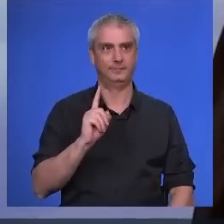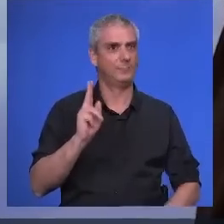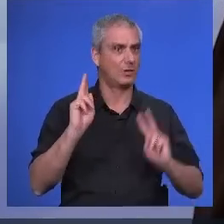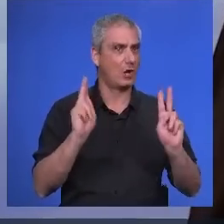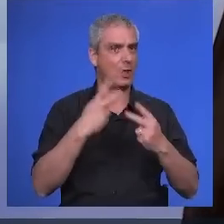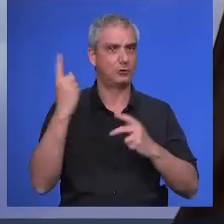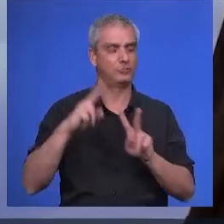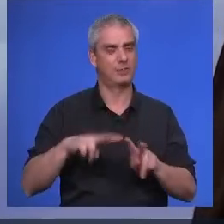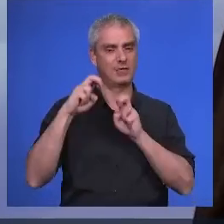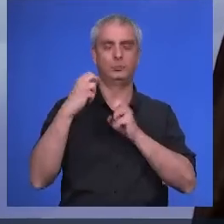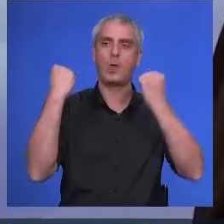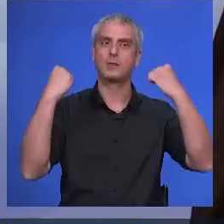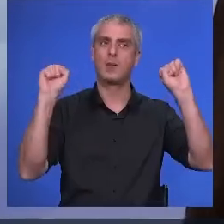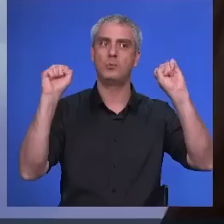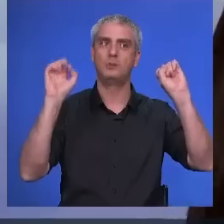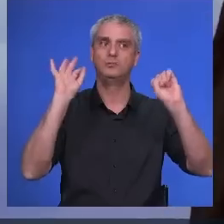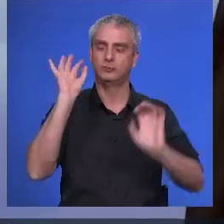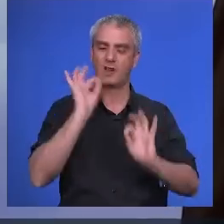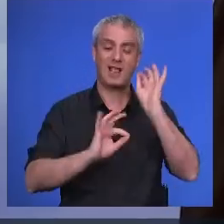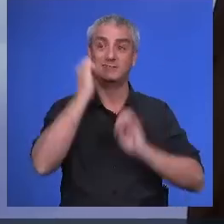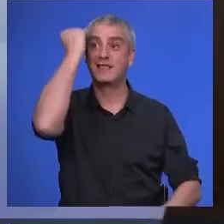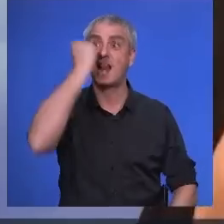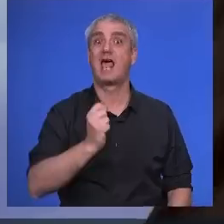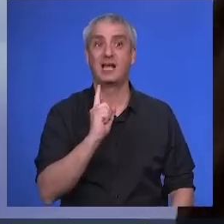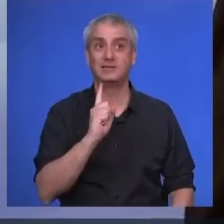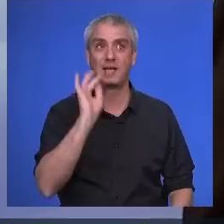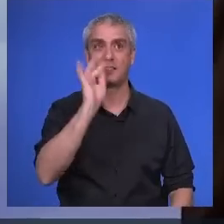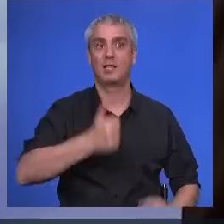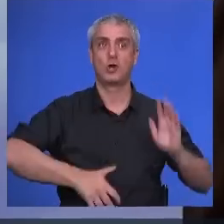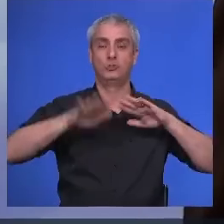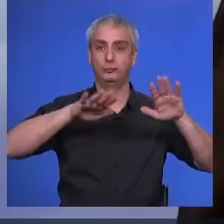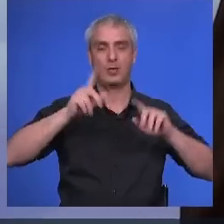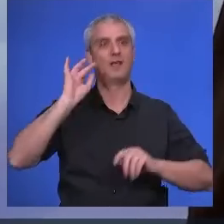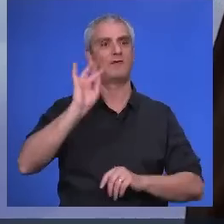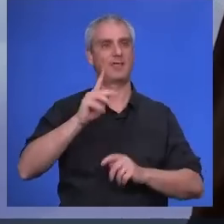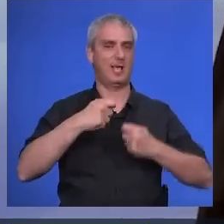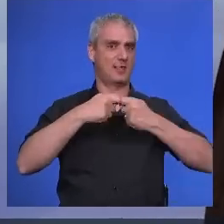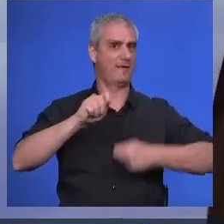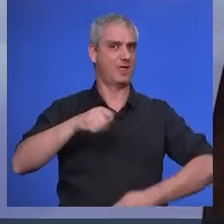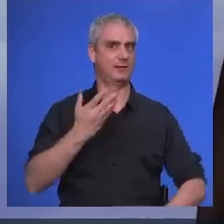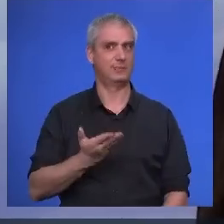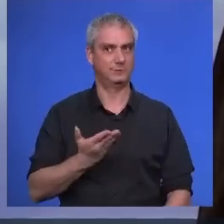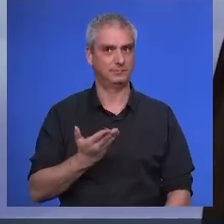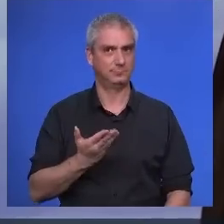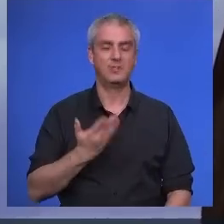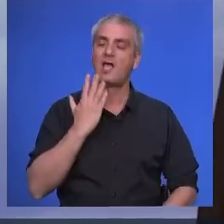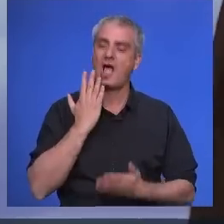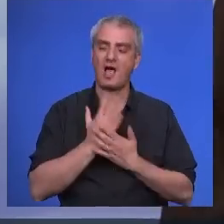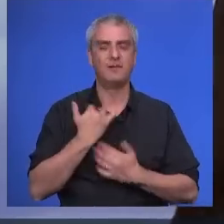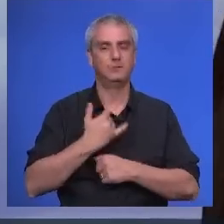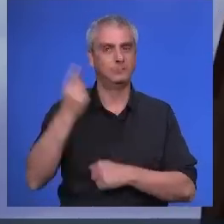את הדמוקרטיה כדי להסית לרצח כנגד ראש הממשלה וכנגד נבחרי הציבור. הגיע הזמן שיבינו, הם